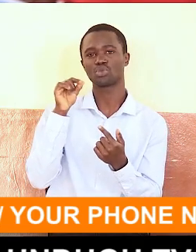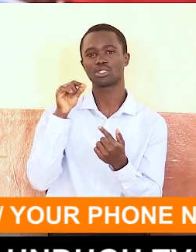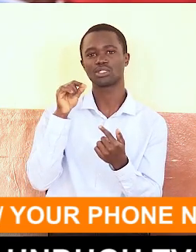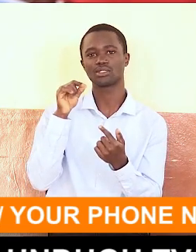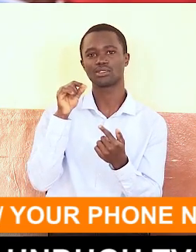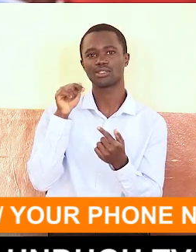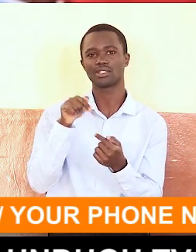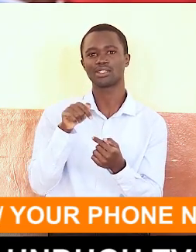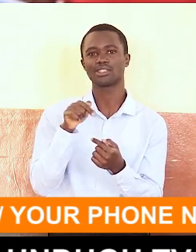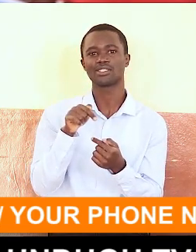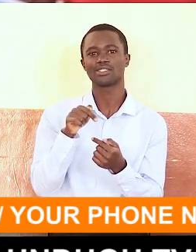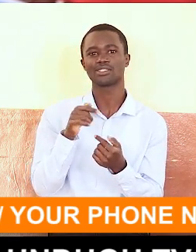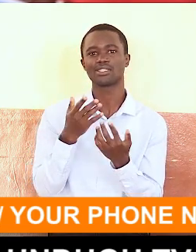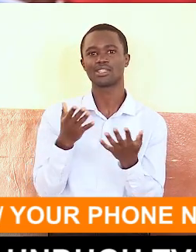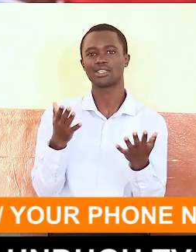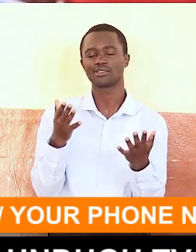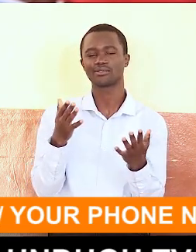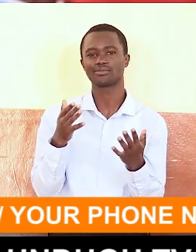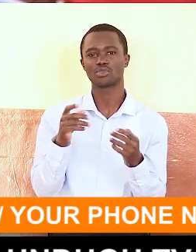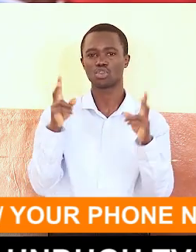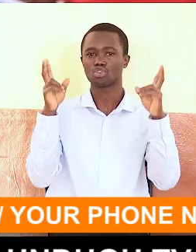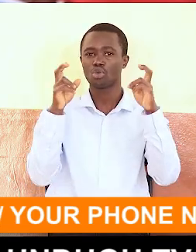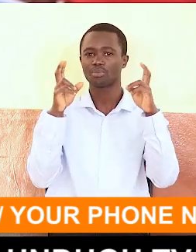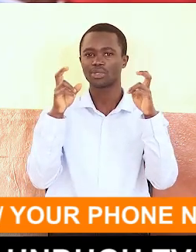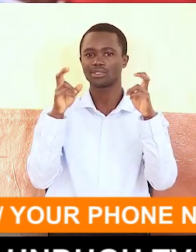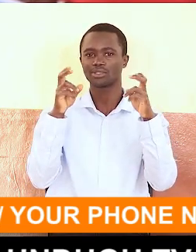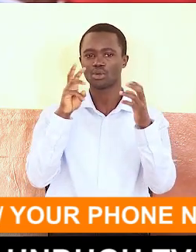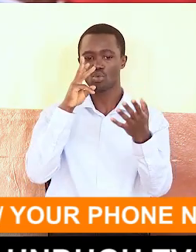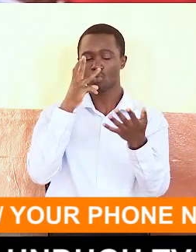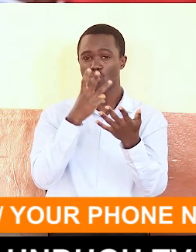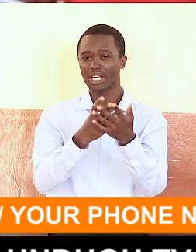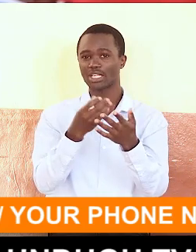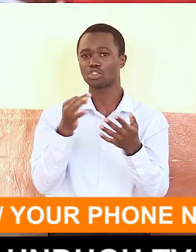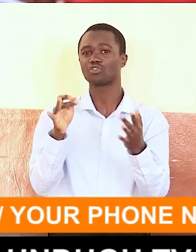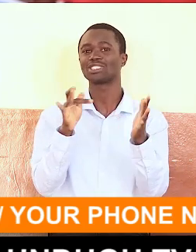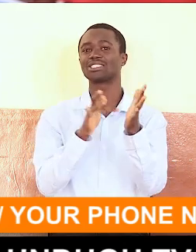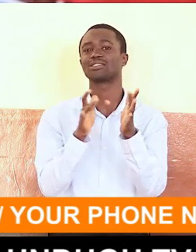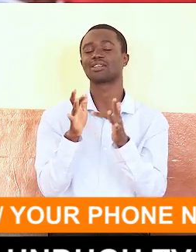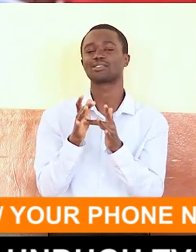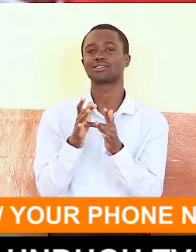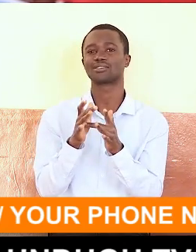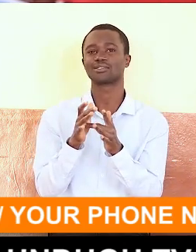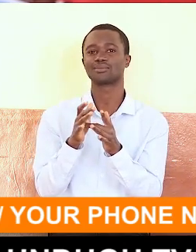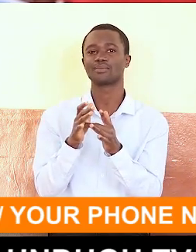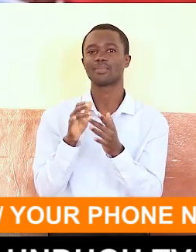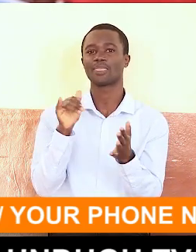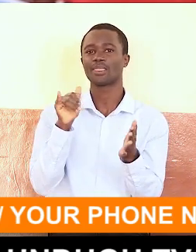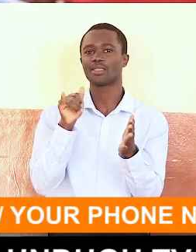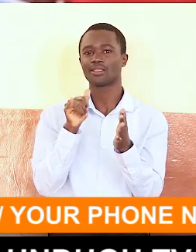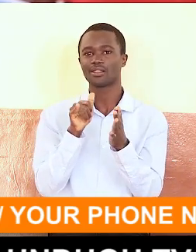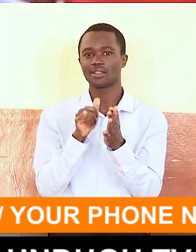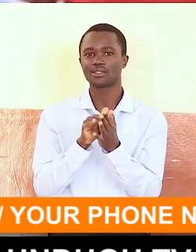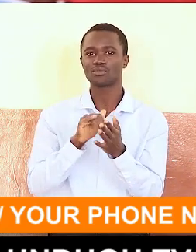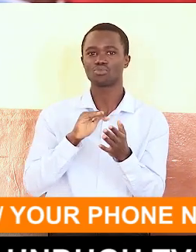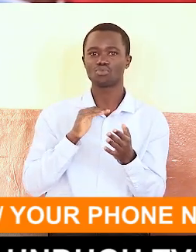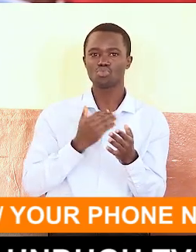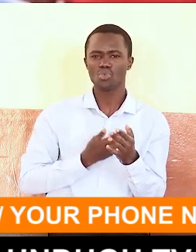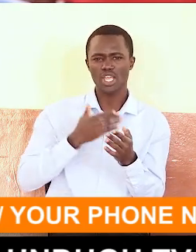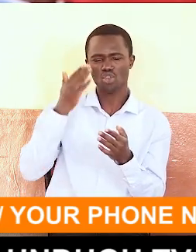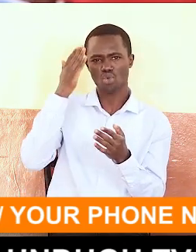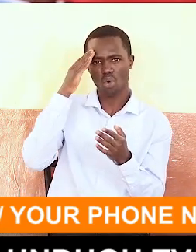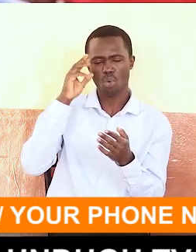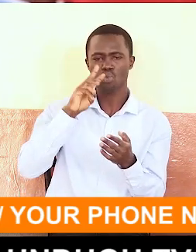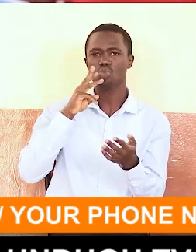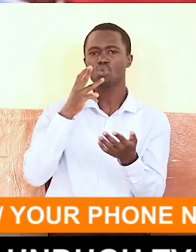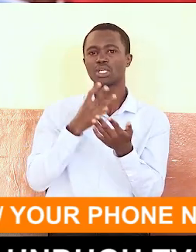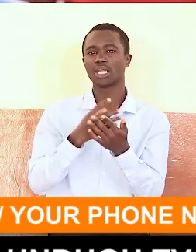jambo hili ambalo ndicho kichwa chetu, mashahidi wa Yesu, ili tuweze kuyatambua hao mashahidi ni